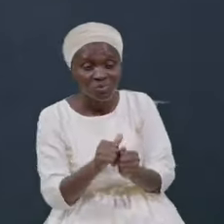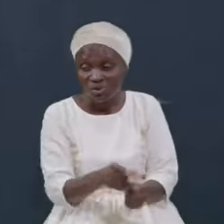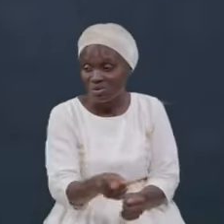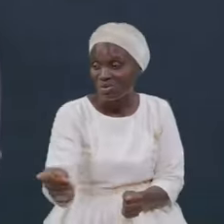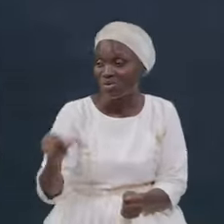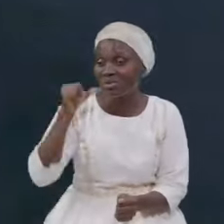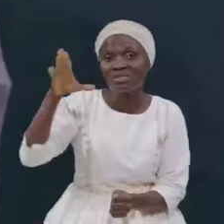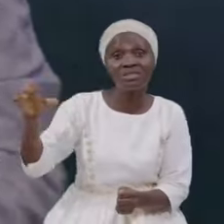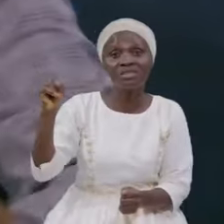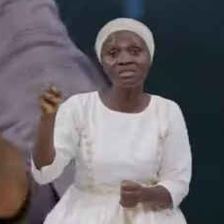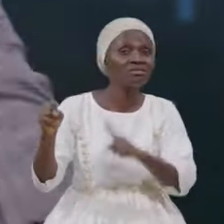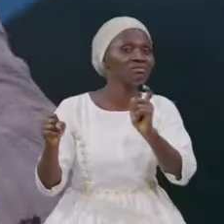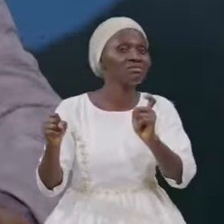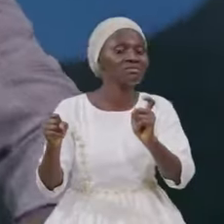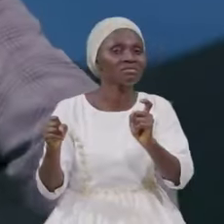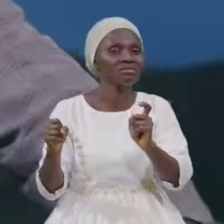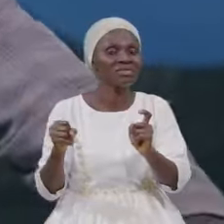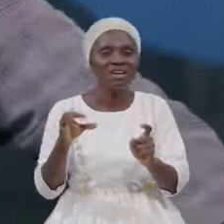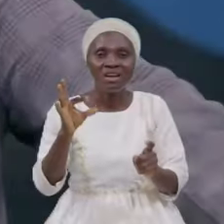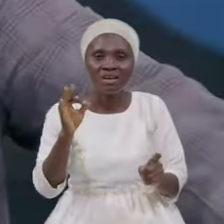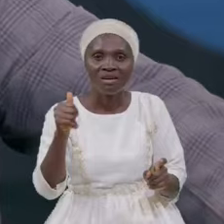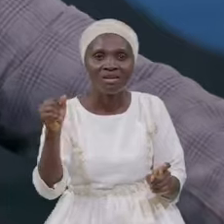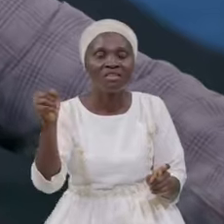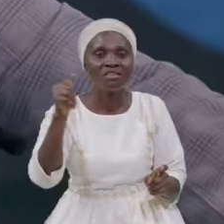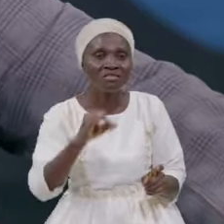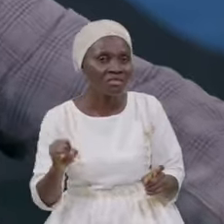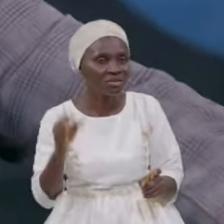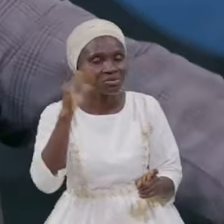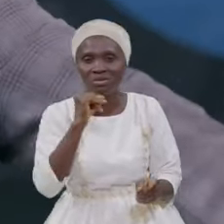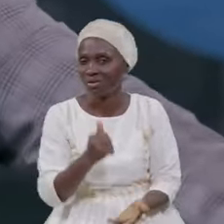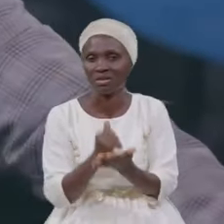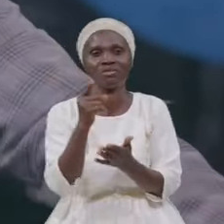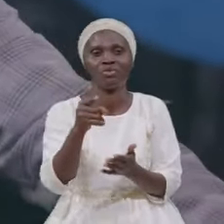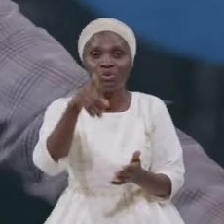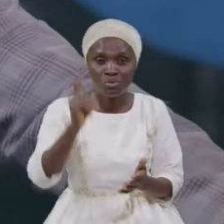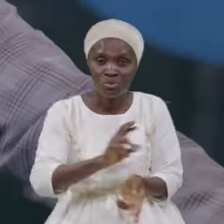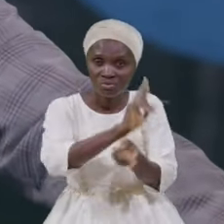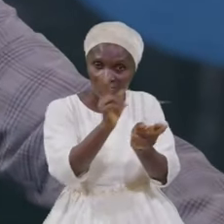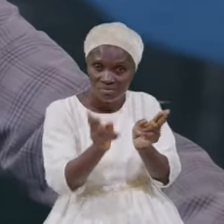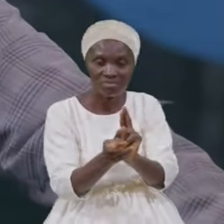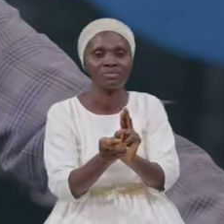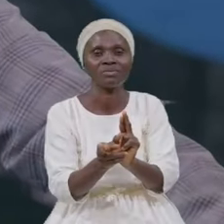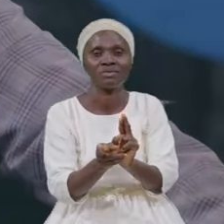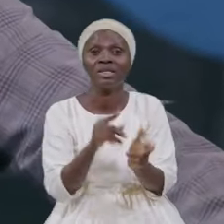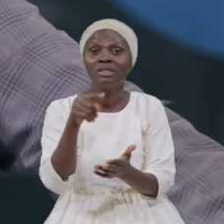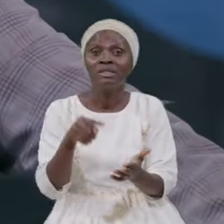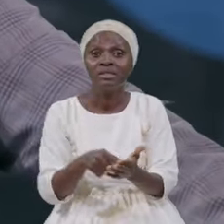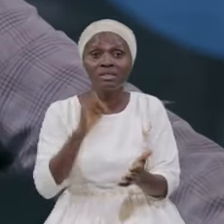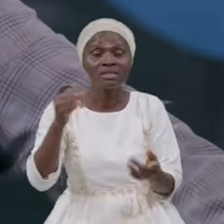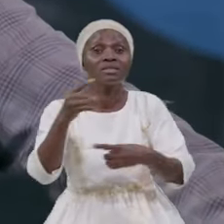changera rien. Tu dois te repentir. Voici le jour glorieux de la repentance devant le Dieu de la